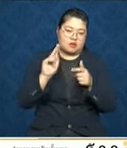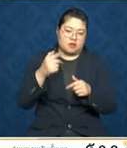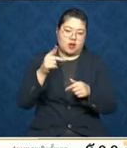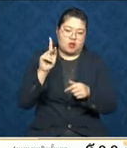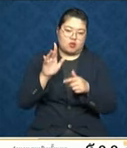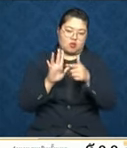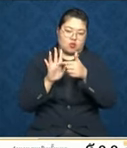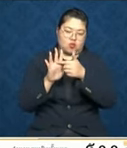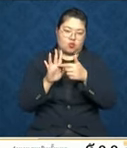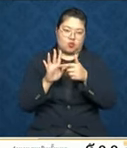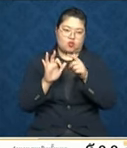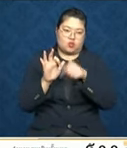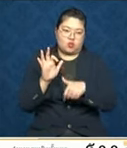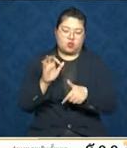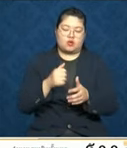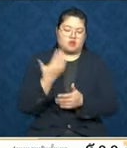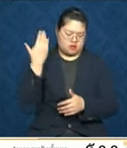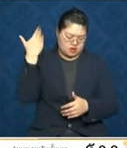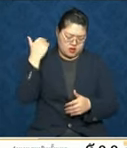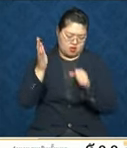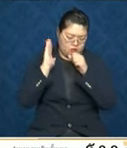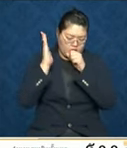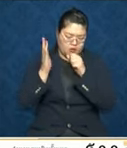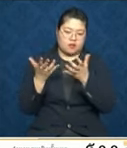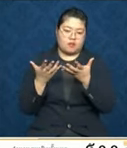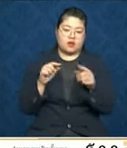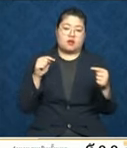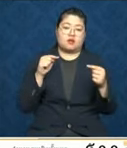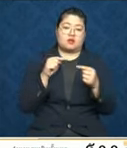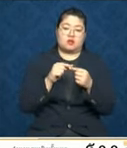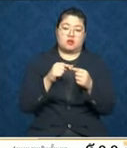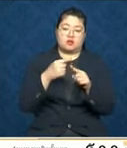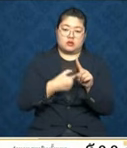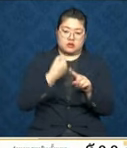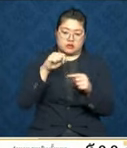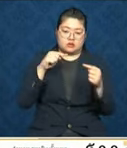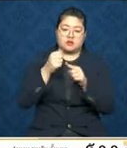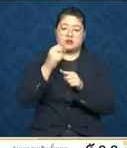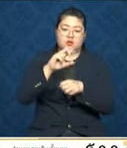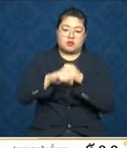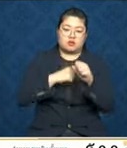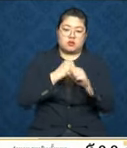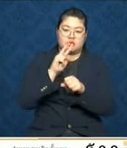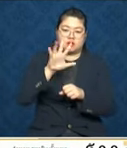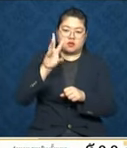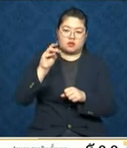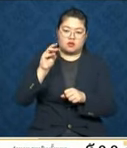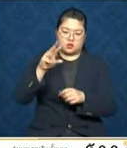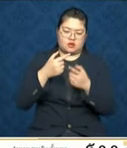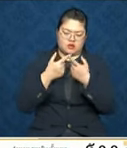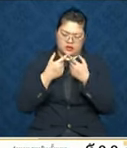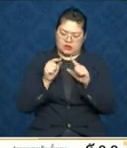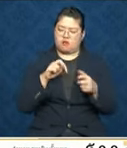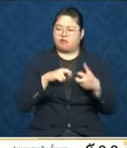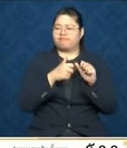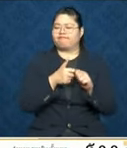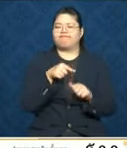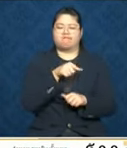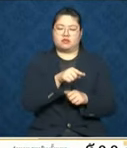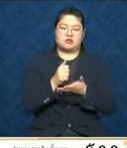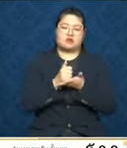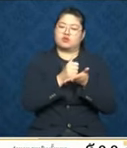ษซึ่งดิฉันได้เคยหารือเรื่องนี้ไปแล้วนะคะเมื่อวันที่12ตุลา2566แต่ยังไม่ได้รับการแก้ไข